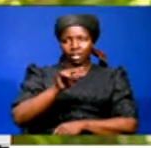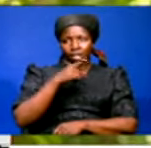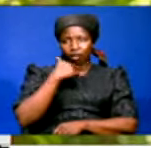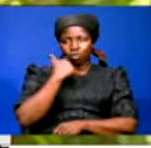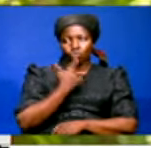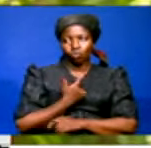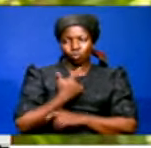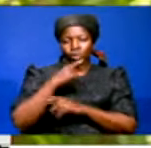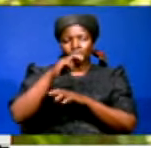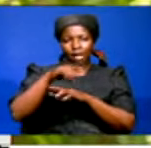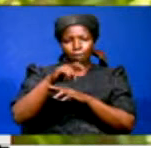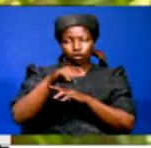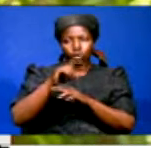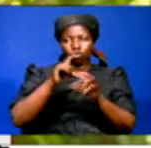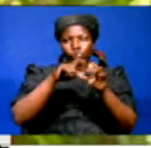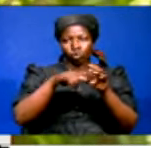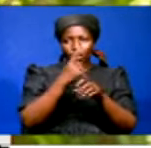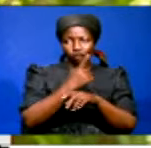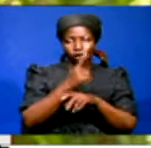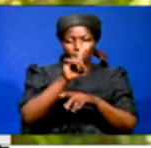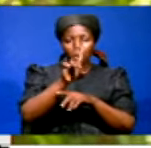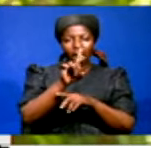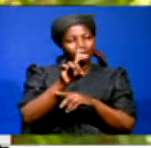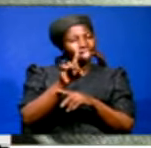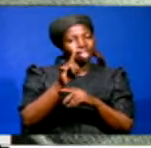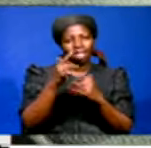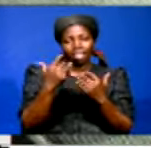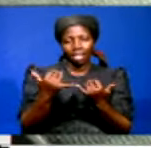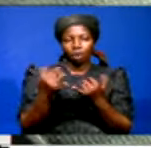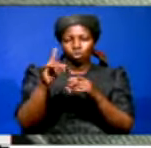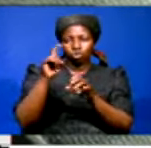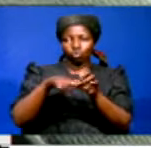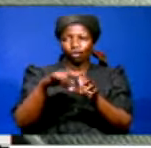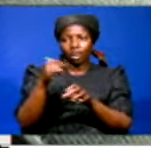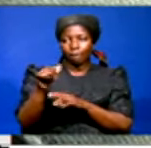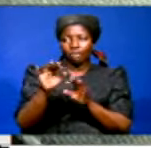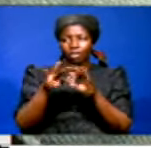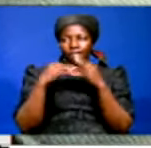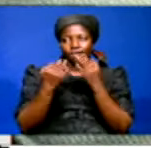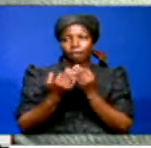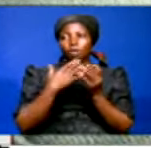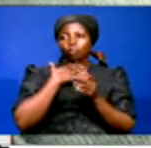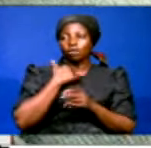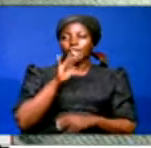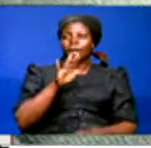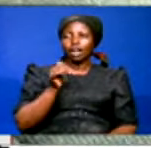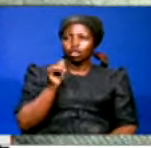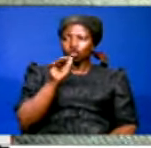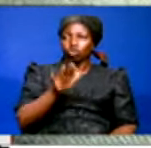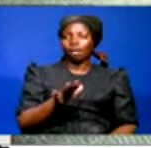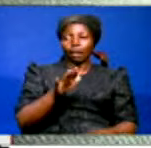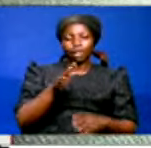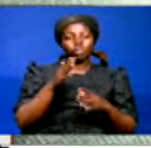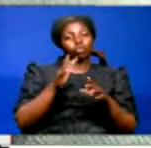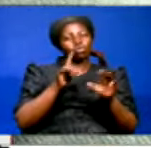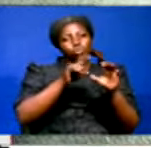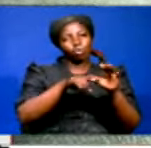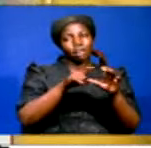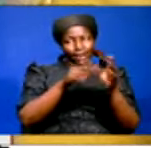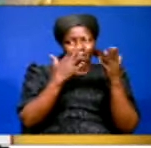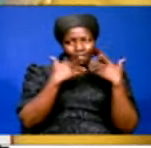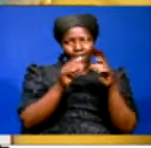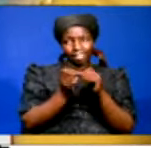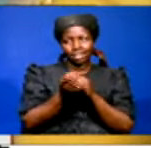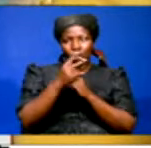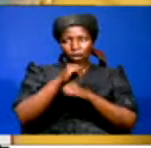miongoni mwa wanafunzi hao bado haijulikani. Familia hiyo inataka binti huyo ajiunge na kukamilisha masomo ya sekondari,